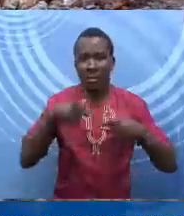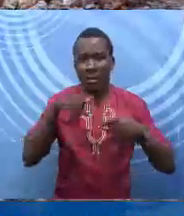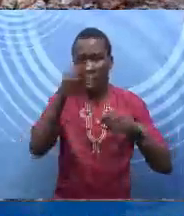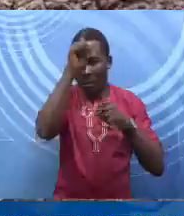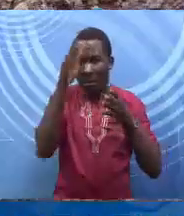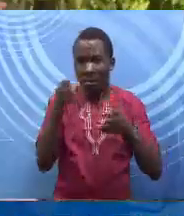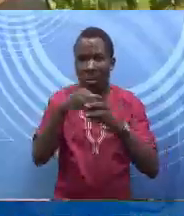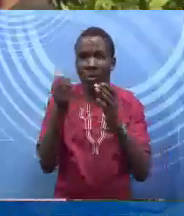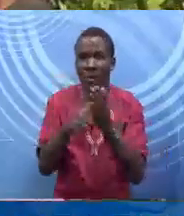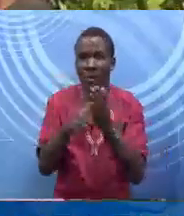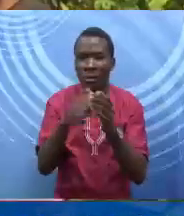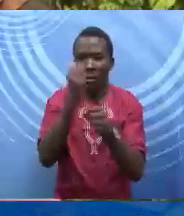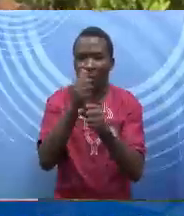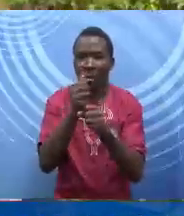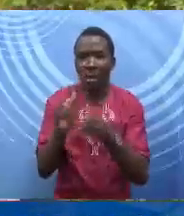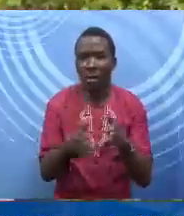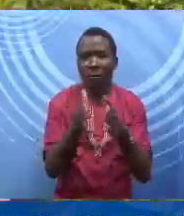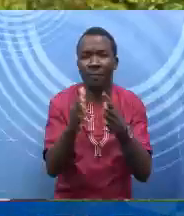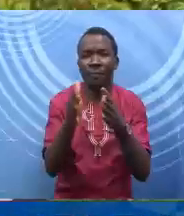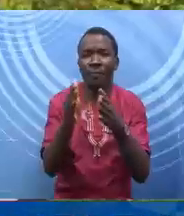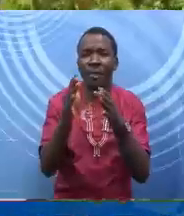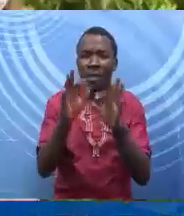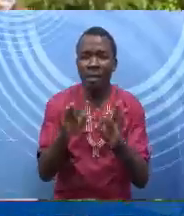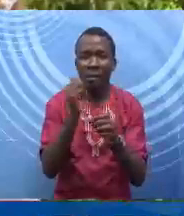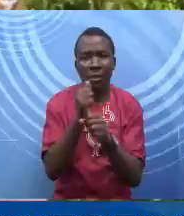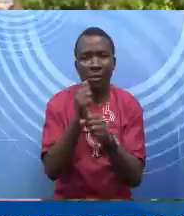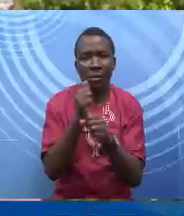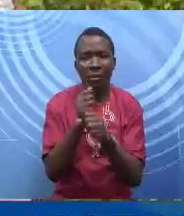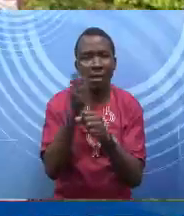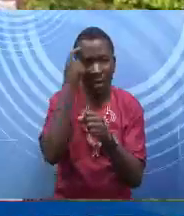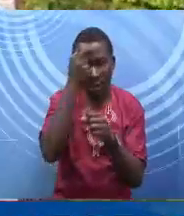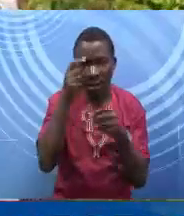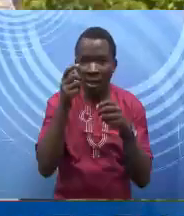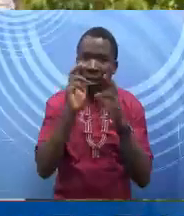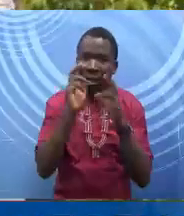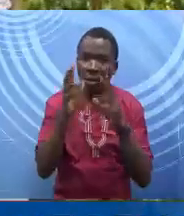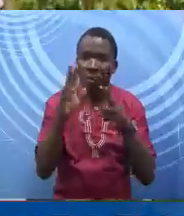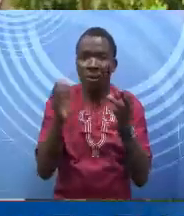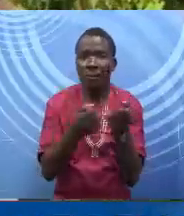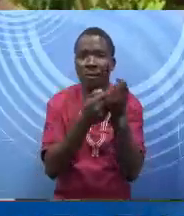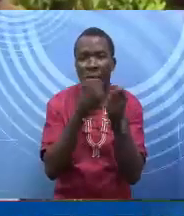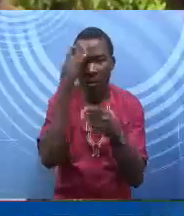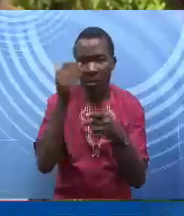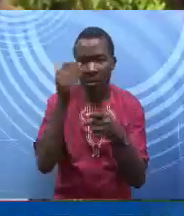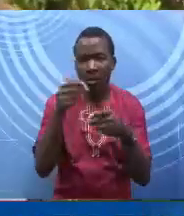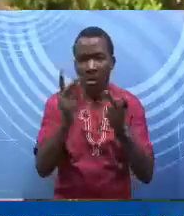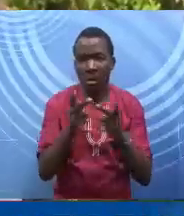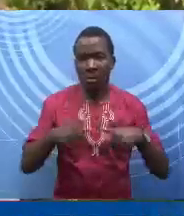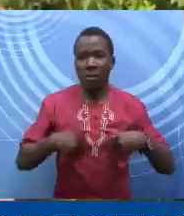n'ikorwa ry'iyo mihanda ngo icyakorwa ni ukuvuga ngo nka leta yareba ukuntu yatugenza kuko ahangaha ni ukuvuga ngaha kuba hano ngo